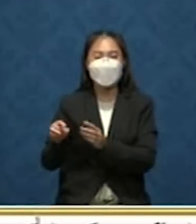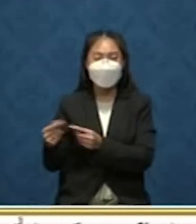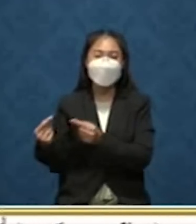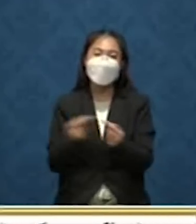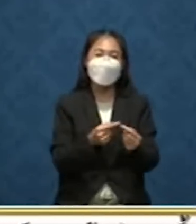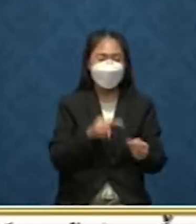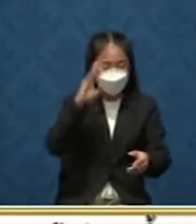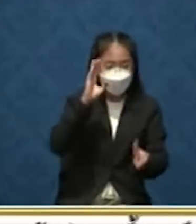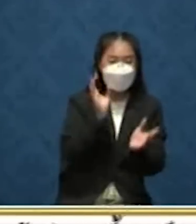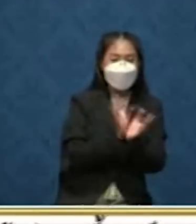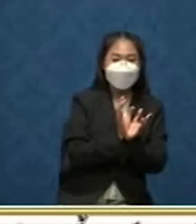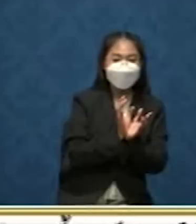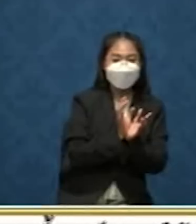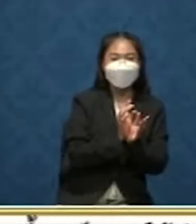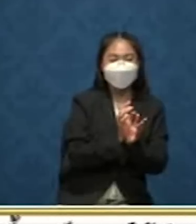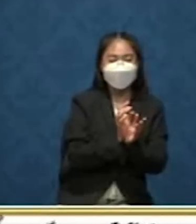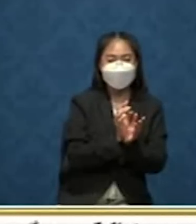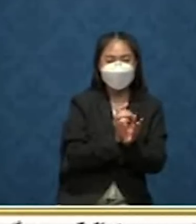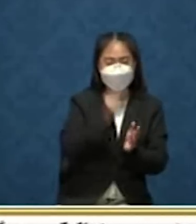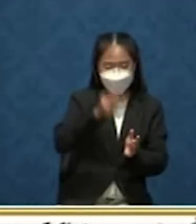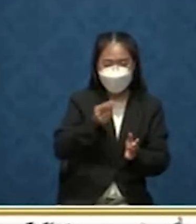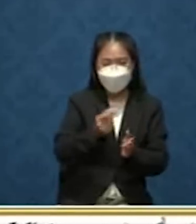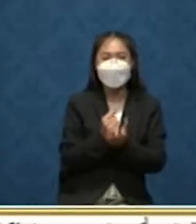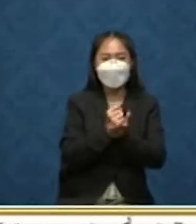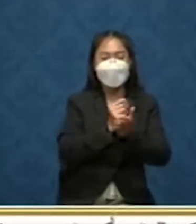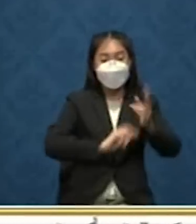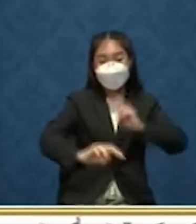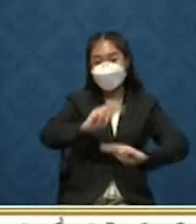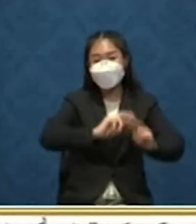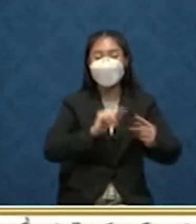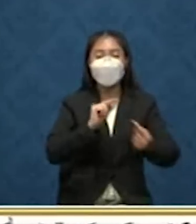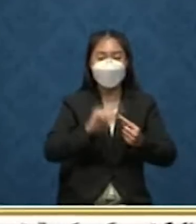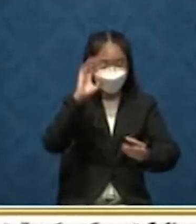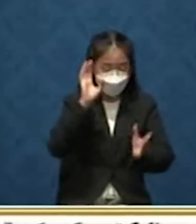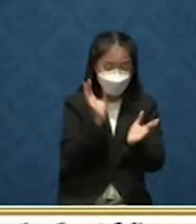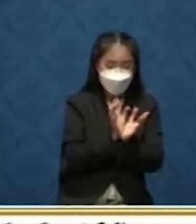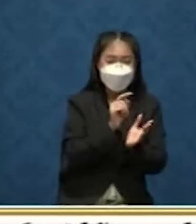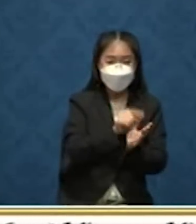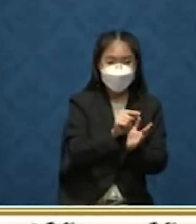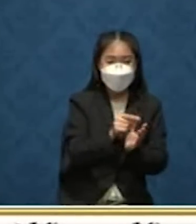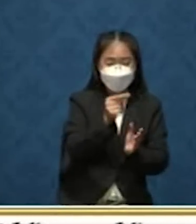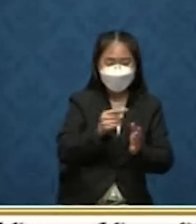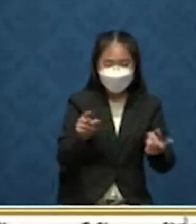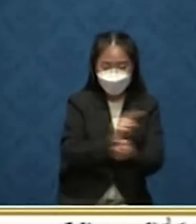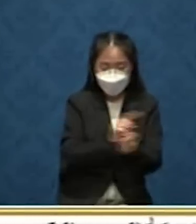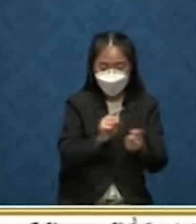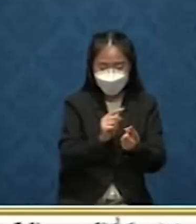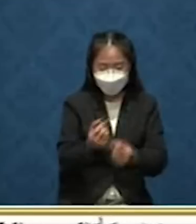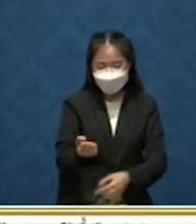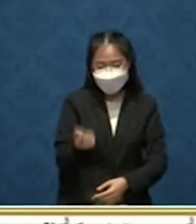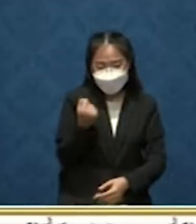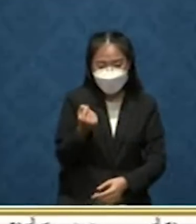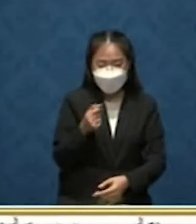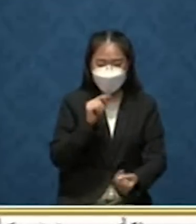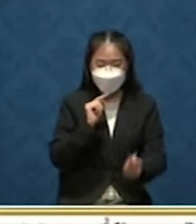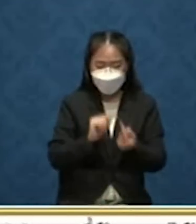งดําพี่น้องตำรวจเร่งรฐ์ขดีนี้เพื่อให้สังคมตำรวจให้สังคมได้เกิดความเชื่อมันแต่